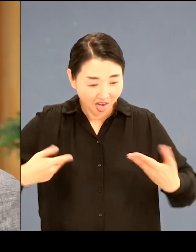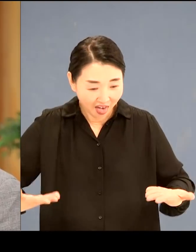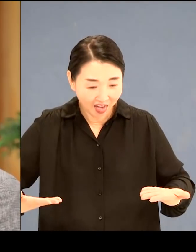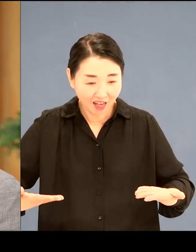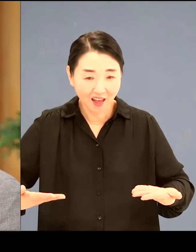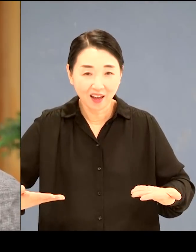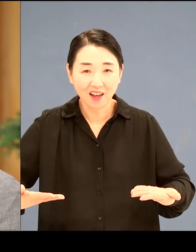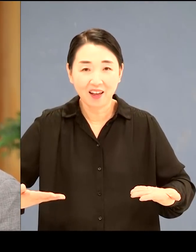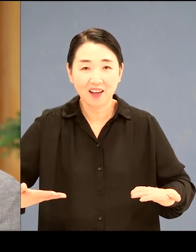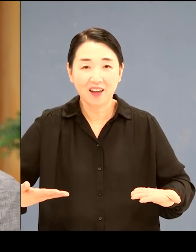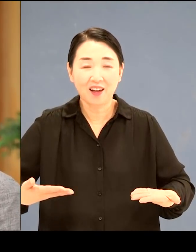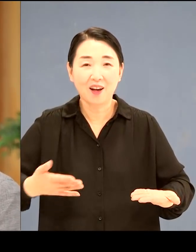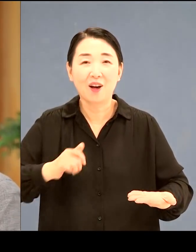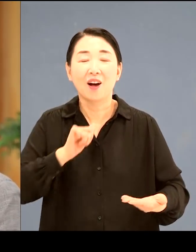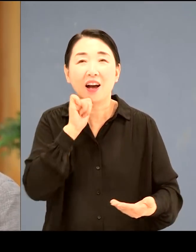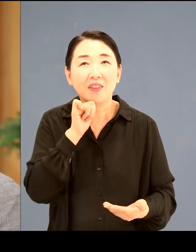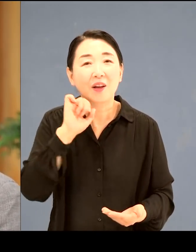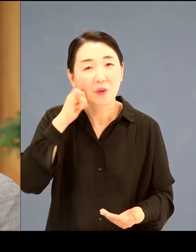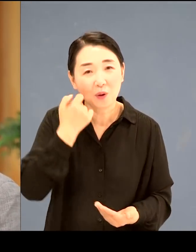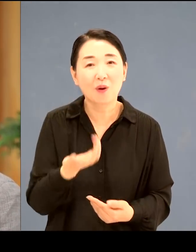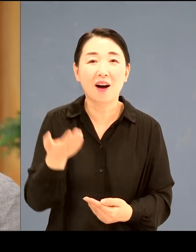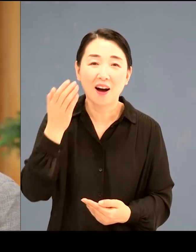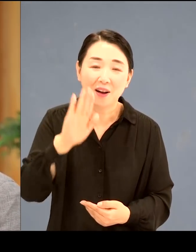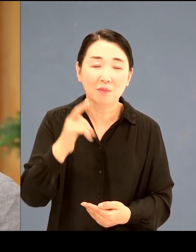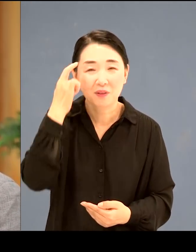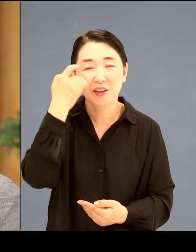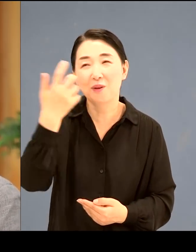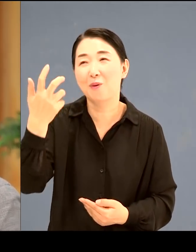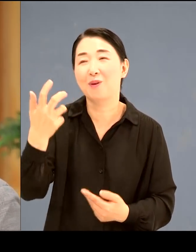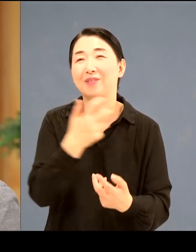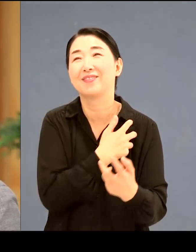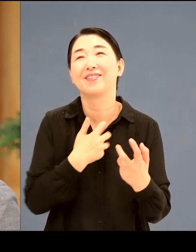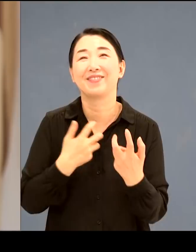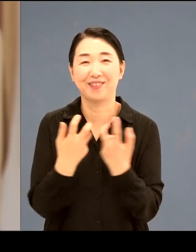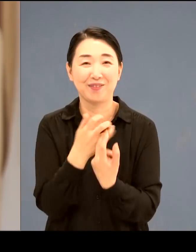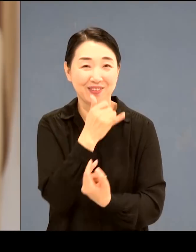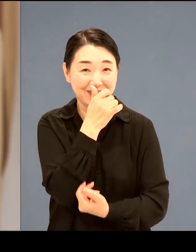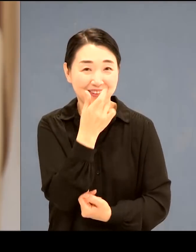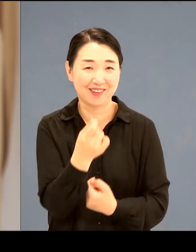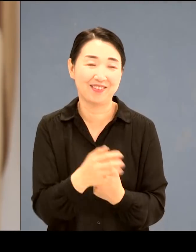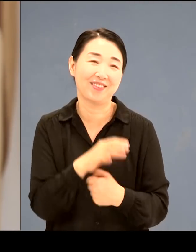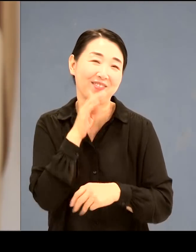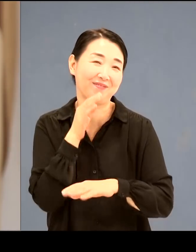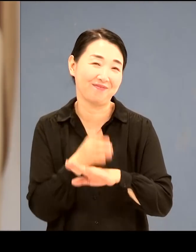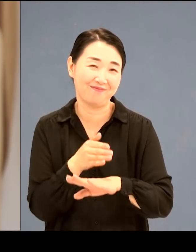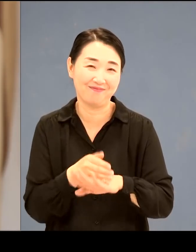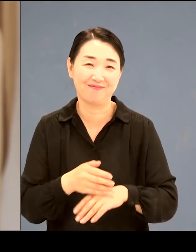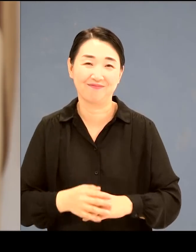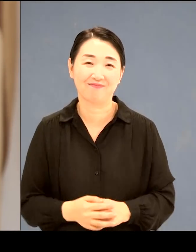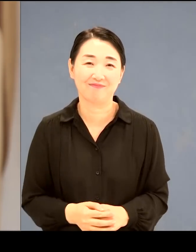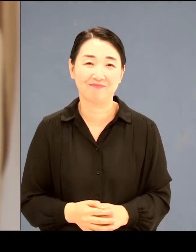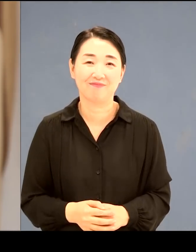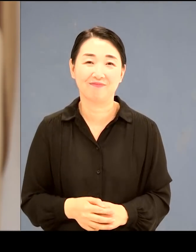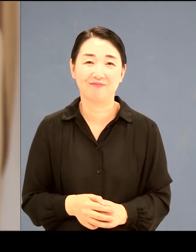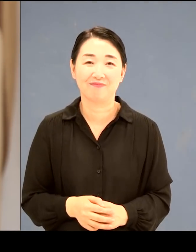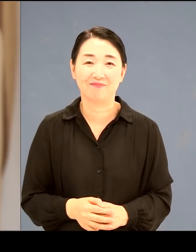내 영혼이 채워짐을 느끼는 순간들이 있잖아요. 어떠세요, 집사님? 너무 감사해요. 네.